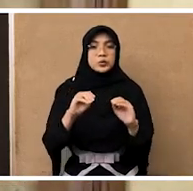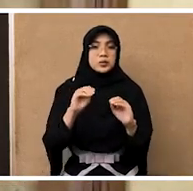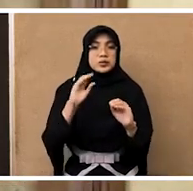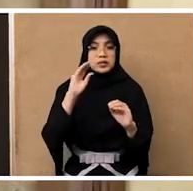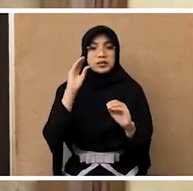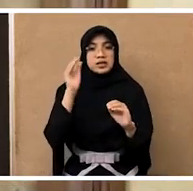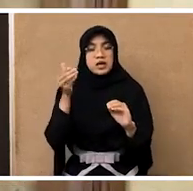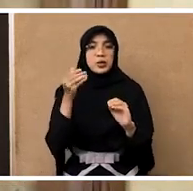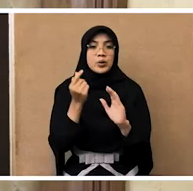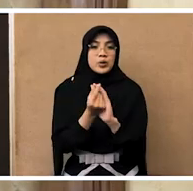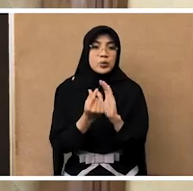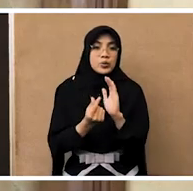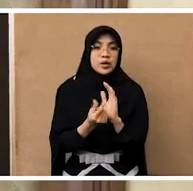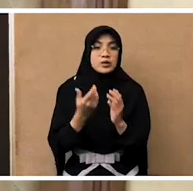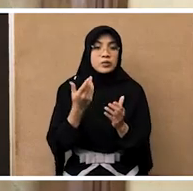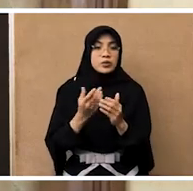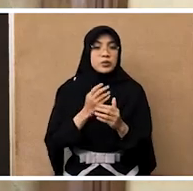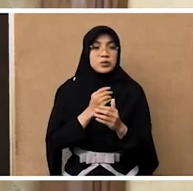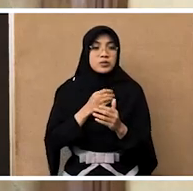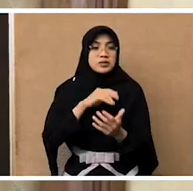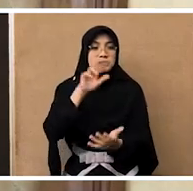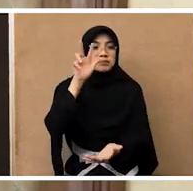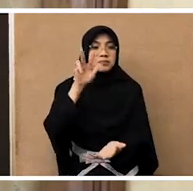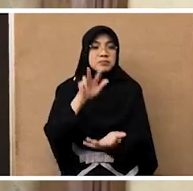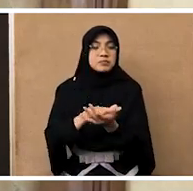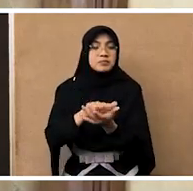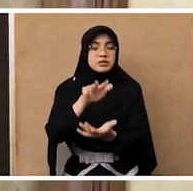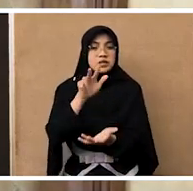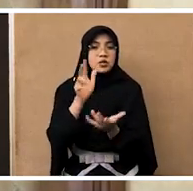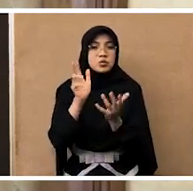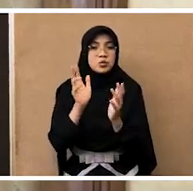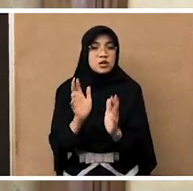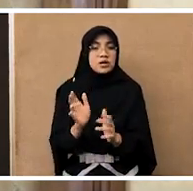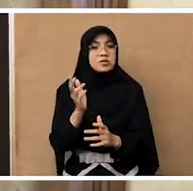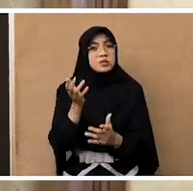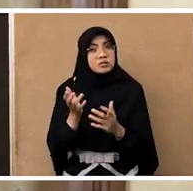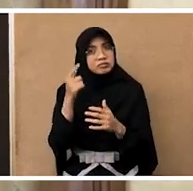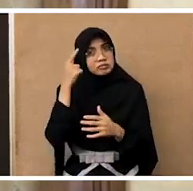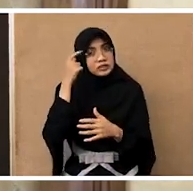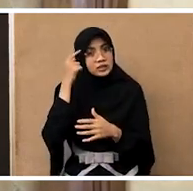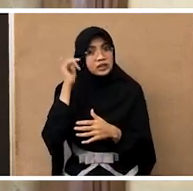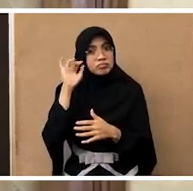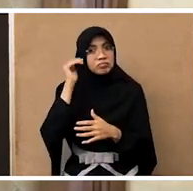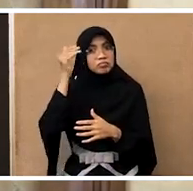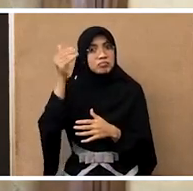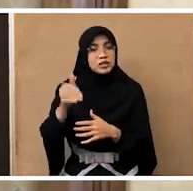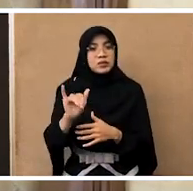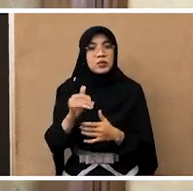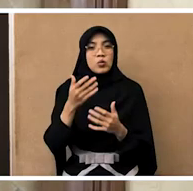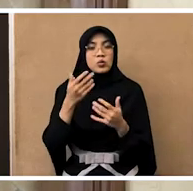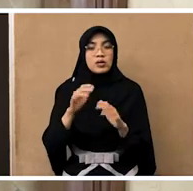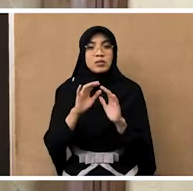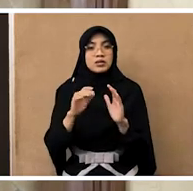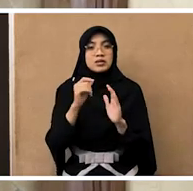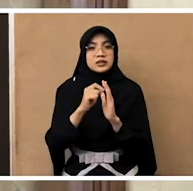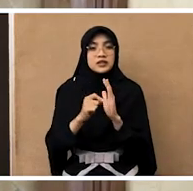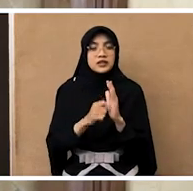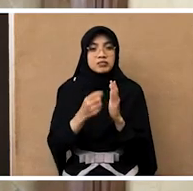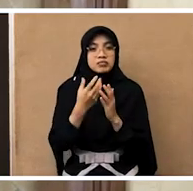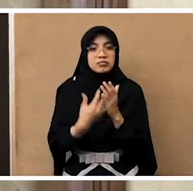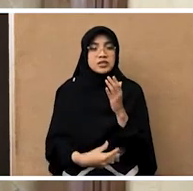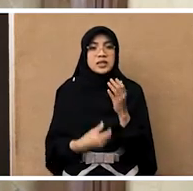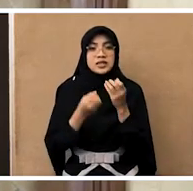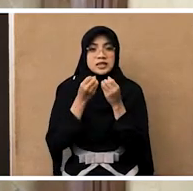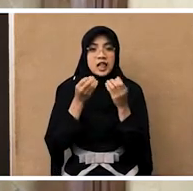dan katanya akan cepatnya disahkan gitu ya kira-kira ini akan seperti apa karena ada banyak catatan yang disampaikan